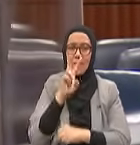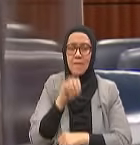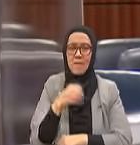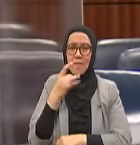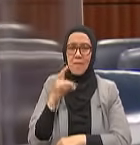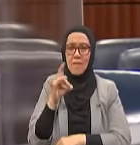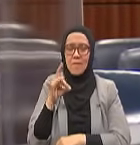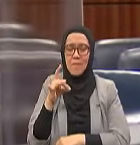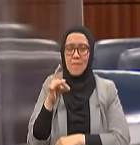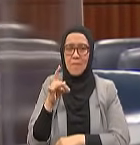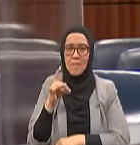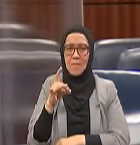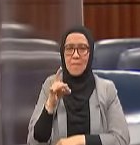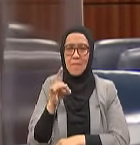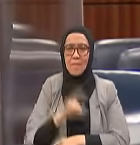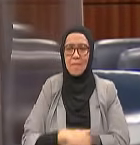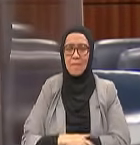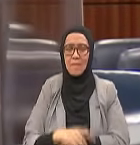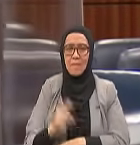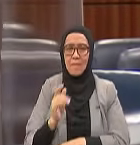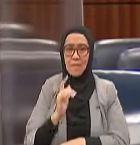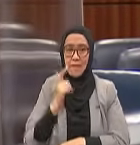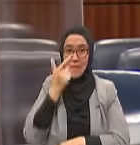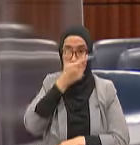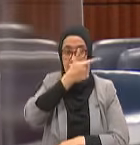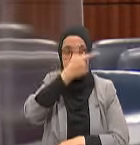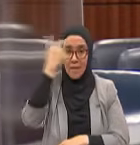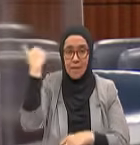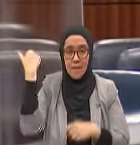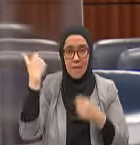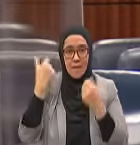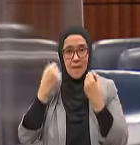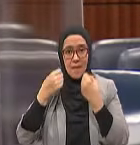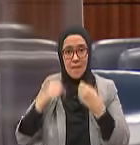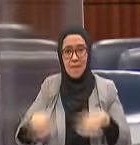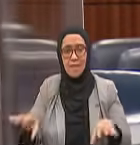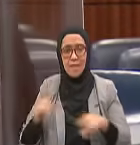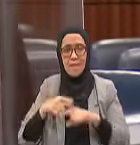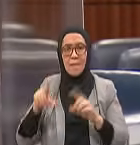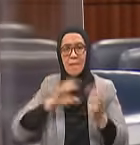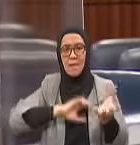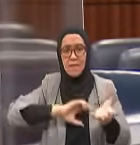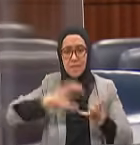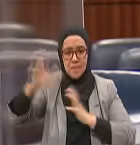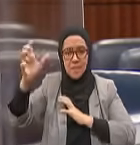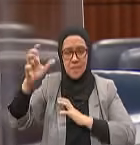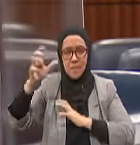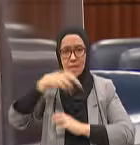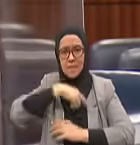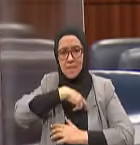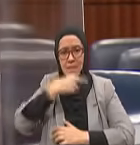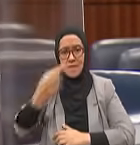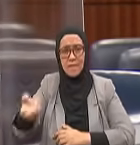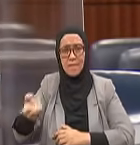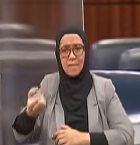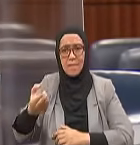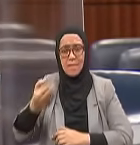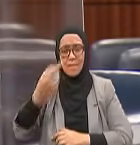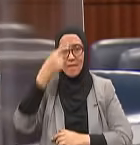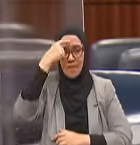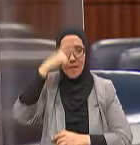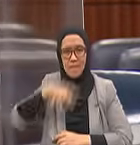Hai yang telah menyebabkan kehilangan kerusakan kerugian kepada